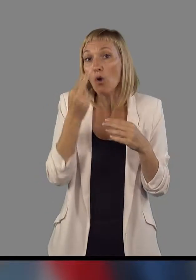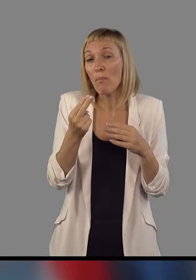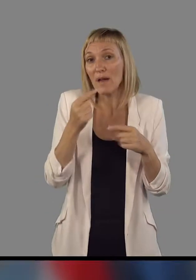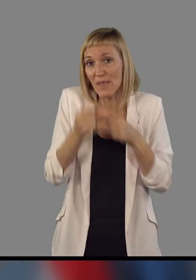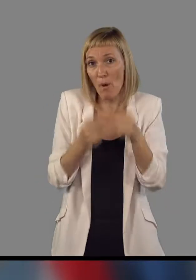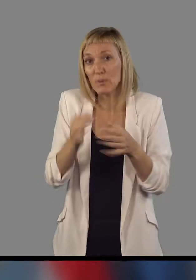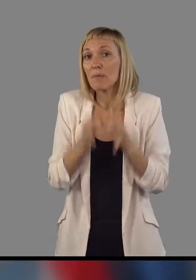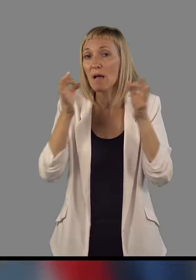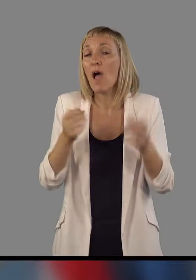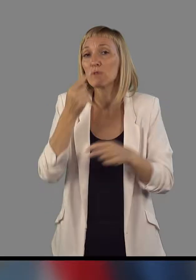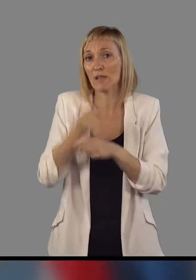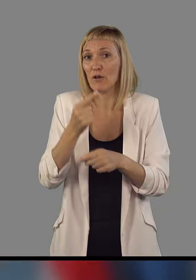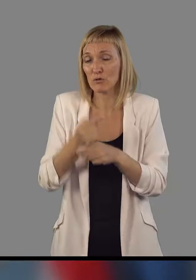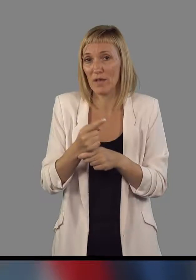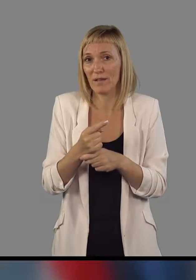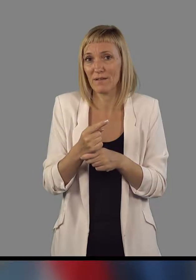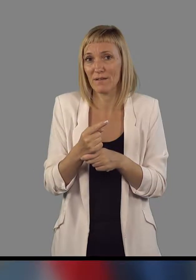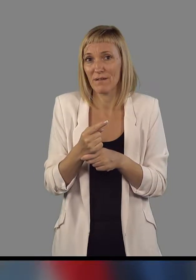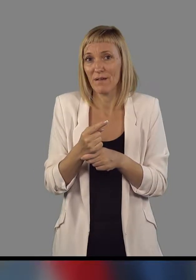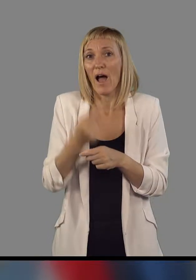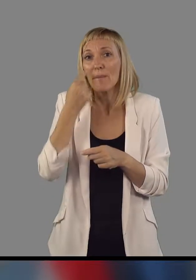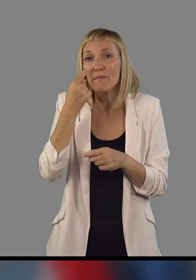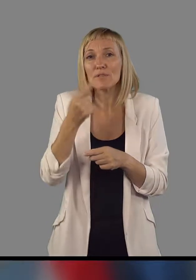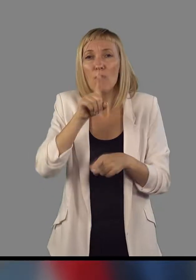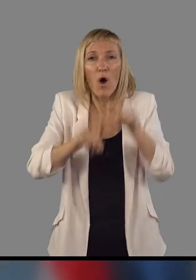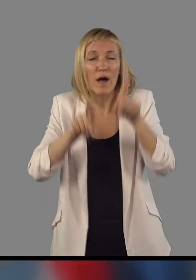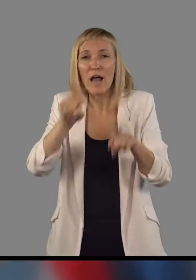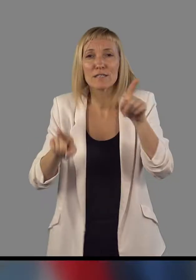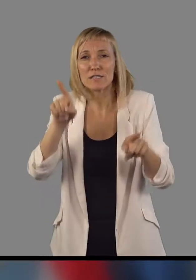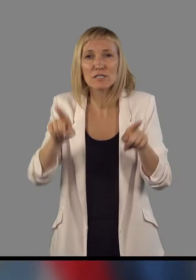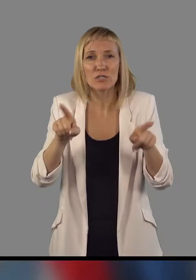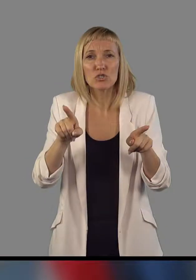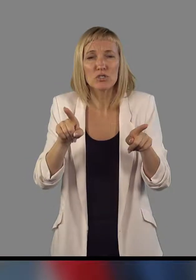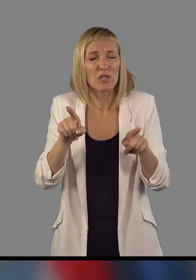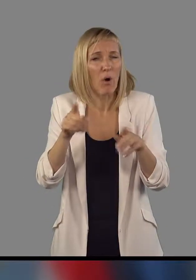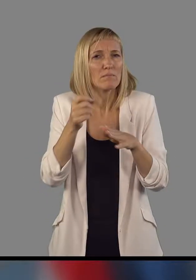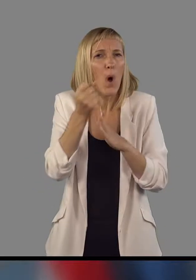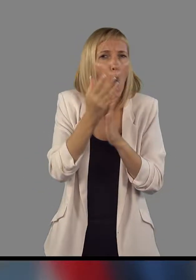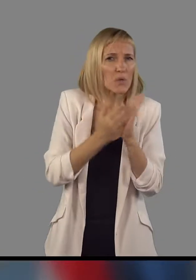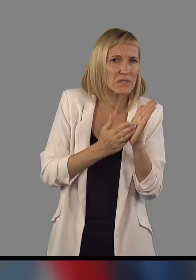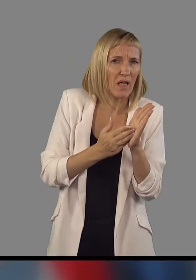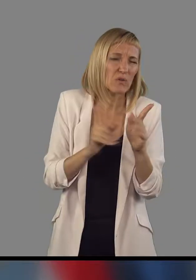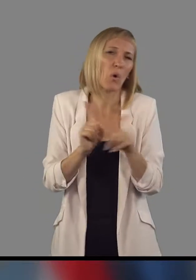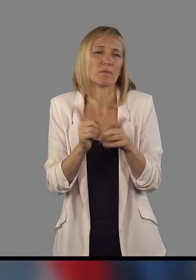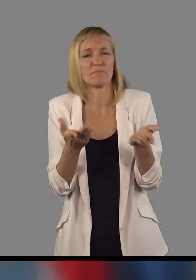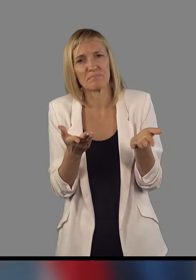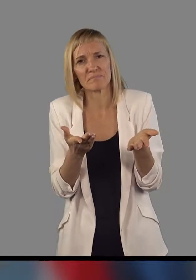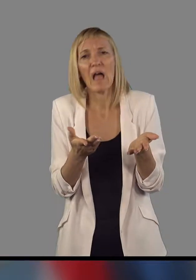praksi, ko gledamo postopke javnega naročanja, pa je toliko najrazličnejših pavšalnih ocen, da